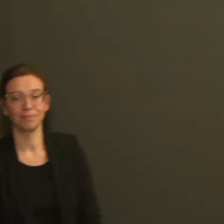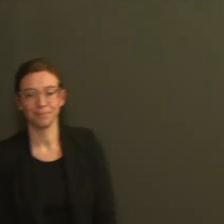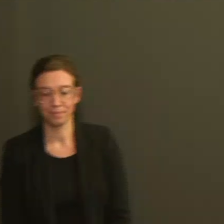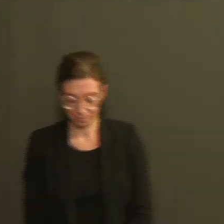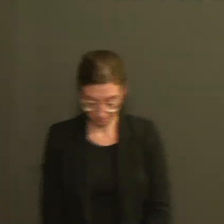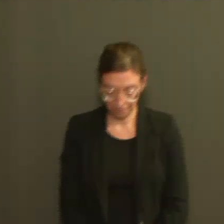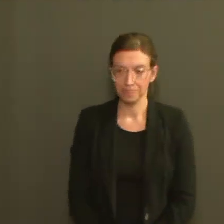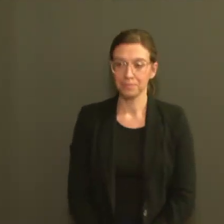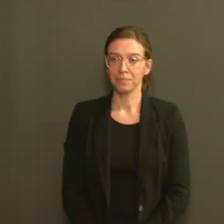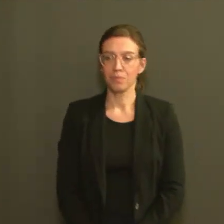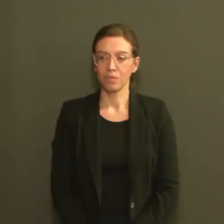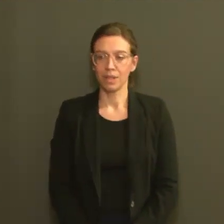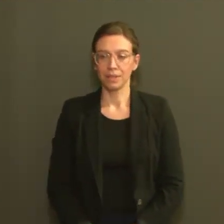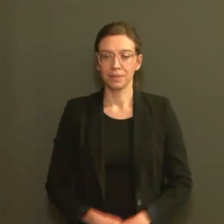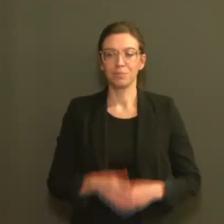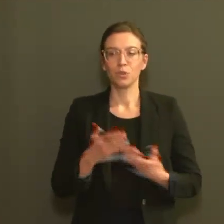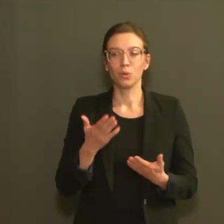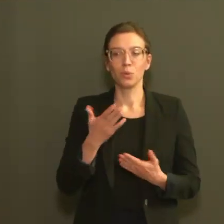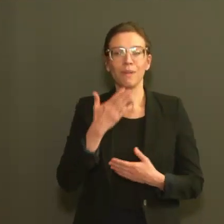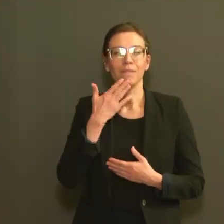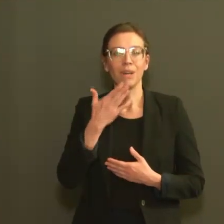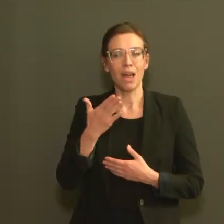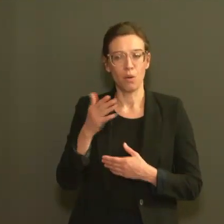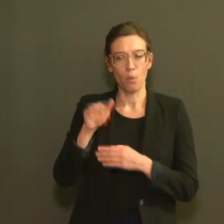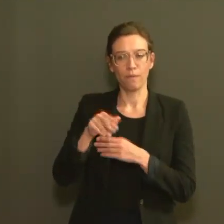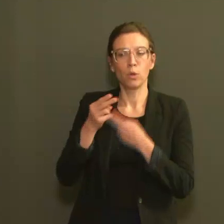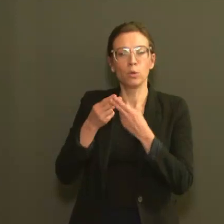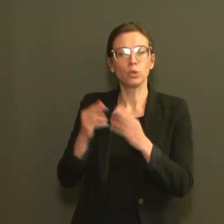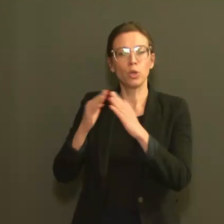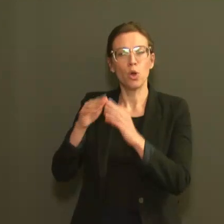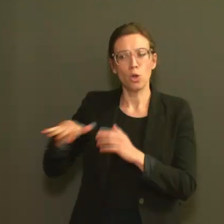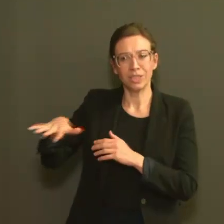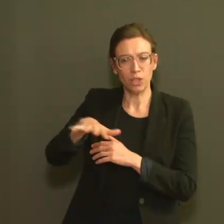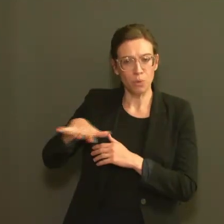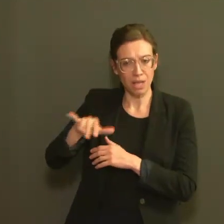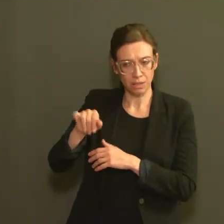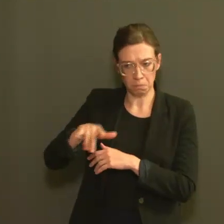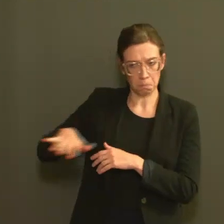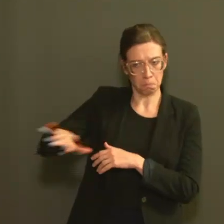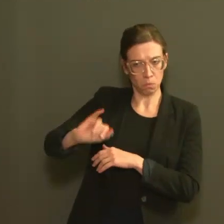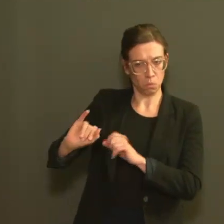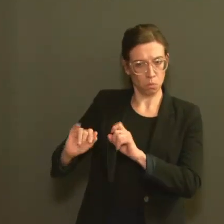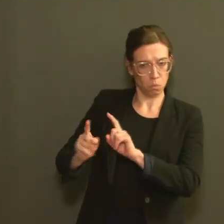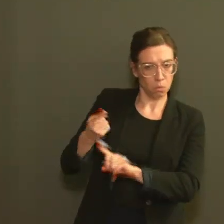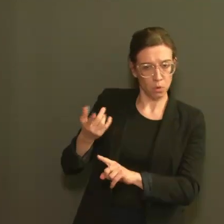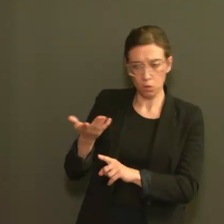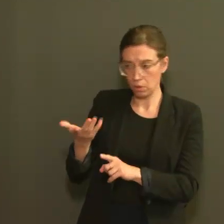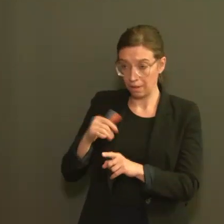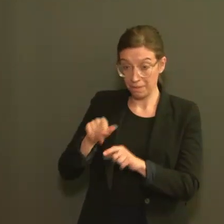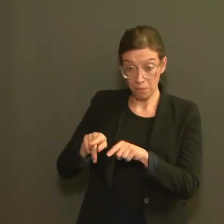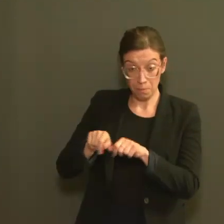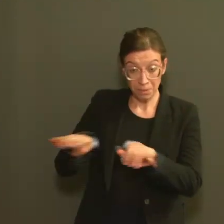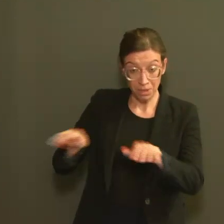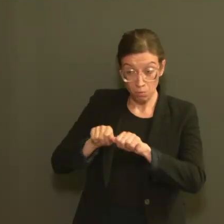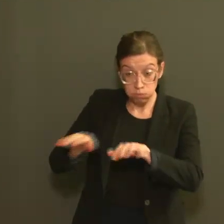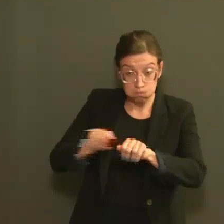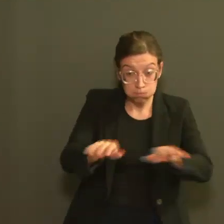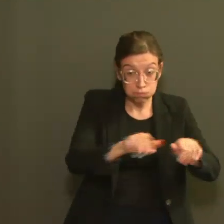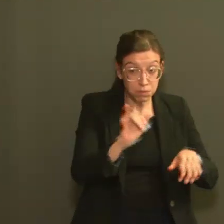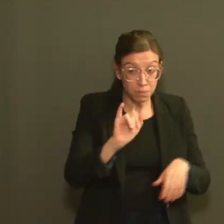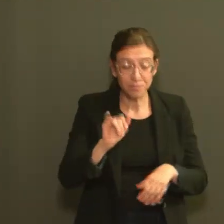Hoe is de situatie in de woonzorgcentra op dit moment? Zijn daar veel besmettingen? Wel, we hebben verleden week